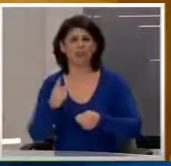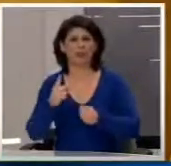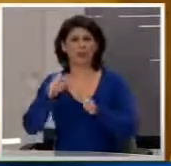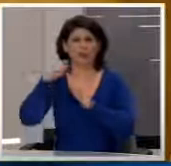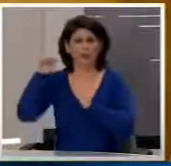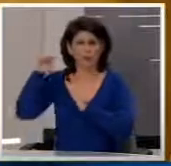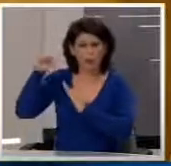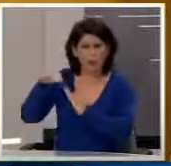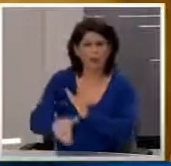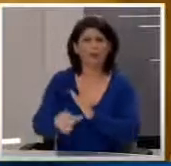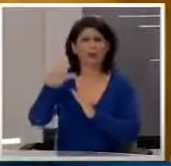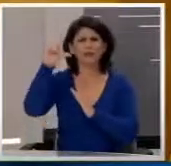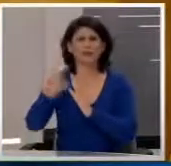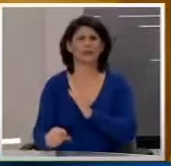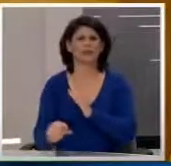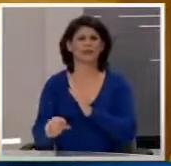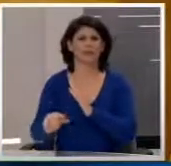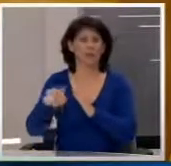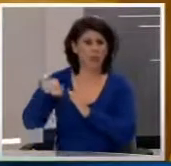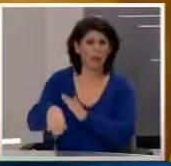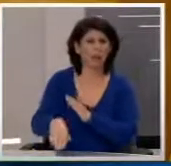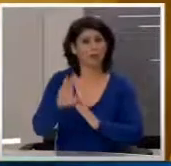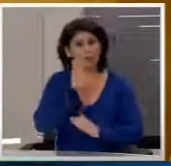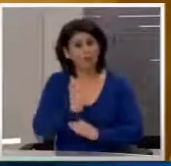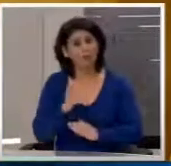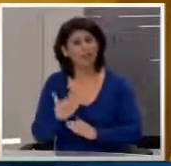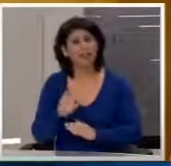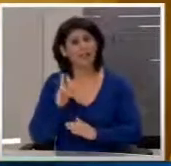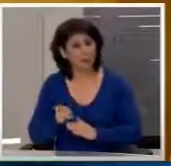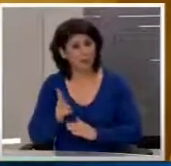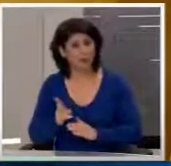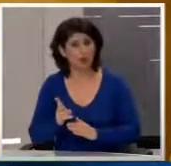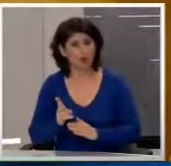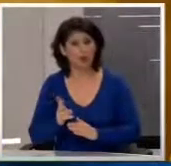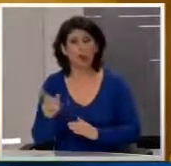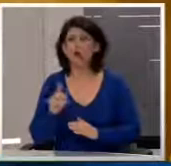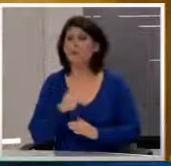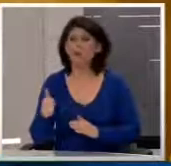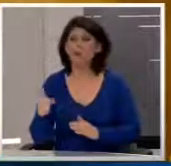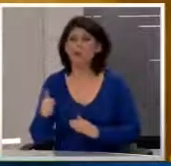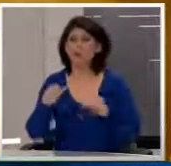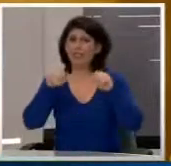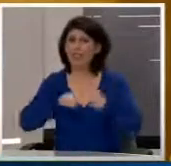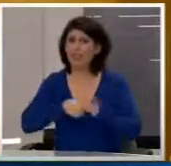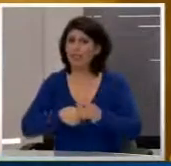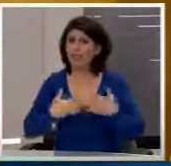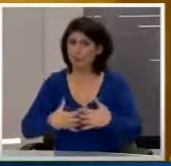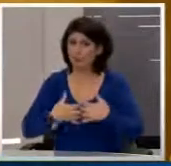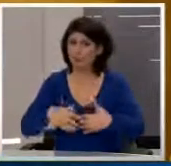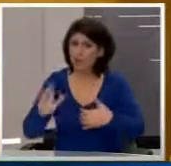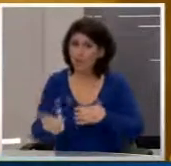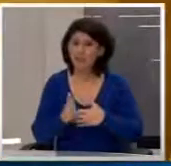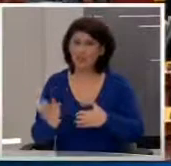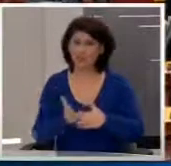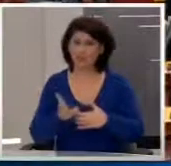με ραγδαίο τρόπο. Και πράγματι υπήρχε κίνδυνος όχι μόνο να κλείσουν βιομηχανίες και να απολυθεί